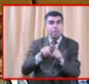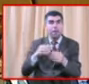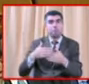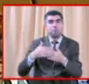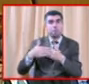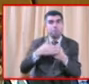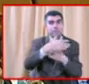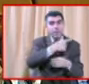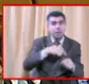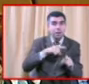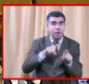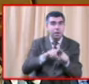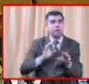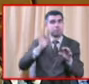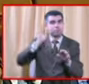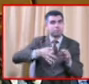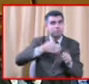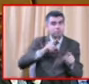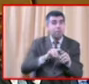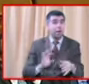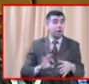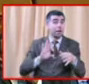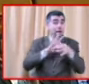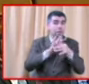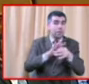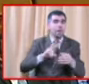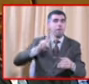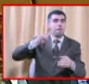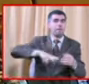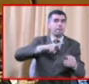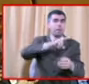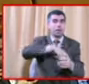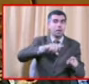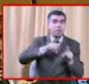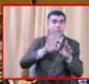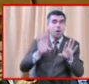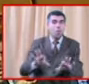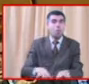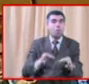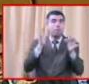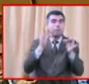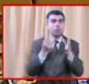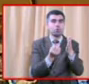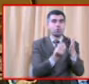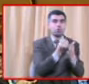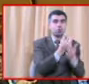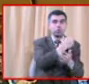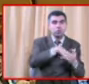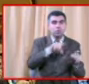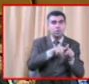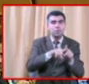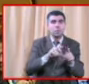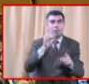الناس، هذا ضروري جدا. فمثل هذه الاتفاقيات هي اتفاقيات اللي يمكن أنها تعطي الثمار ديالها، ويمكن انها من خلال الساكنه